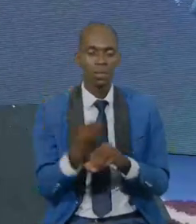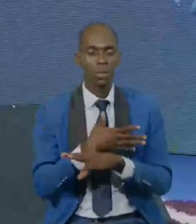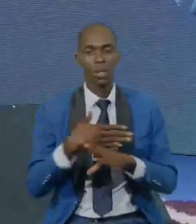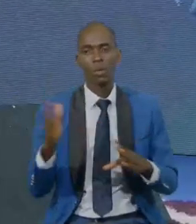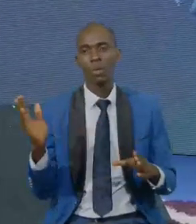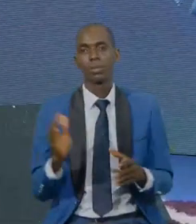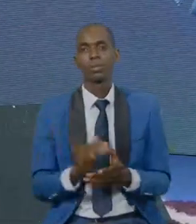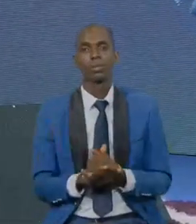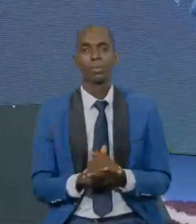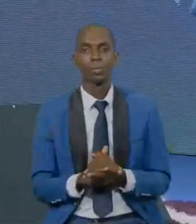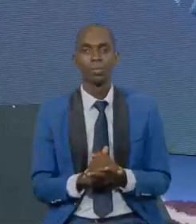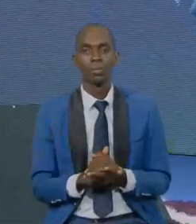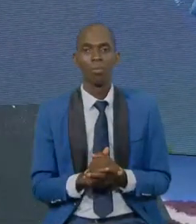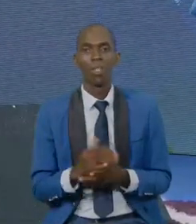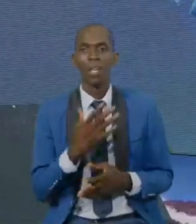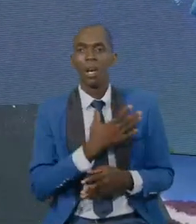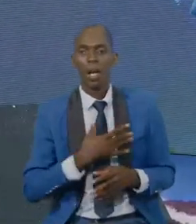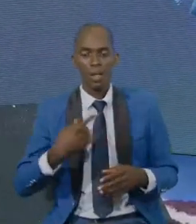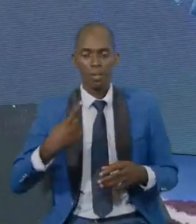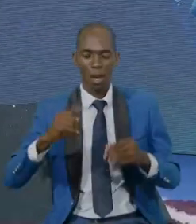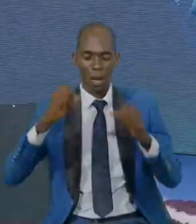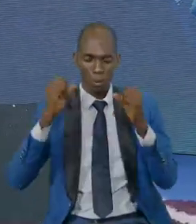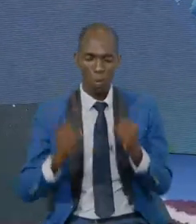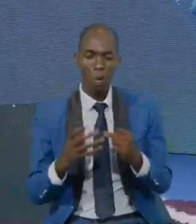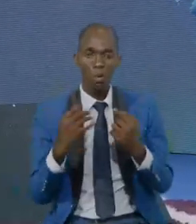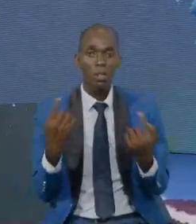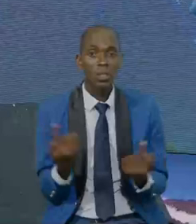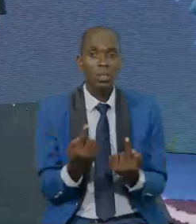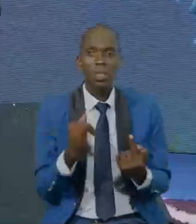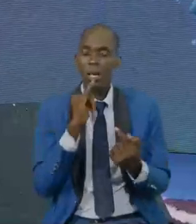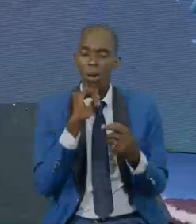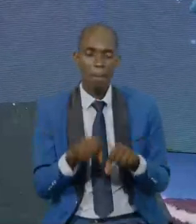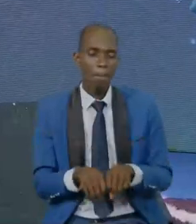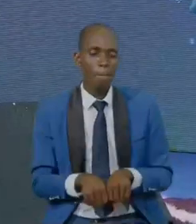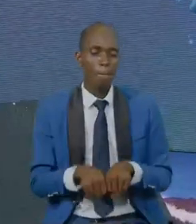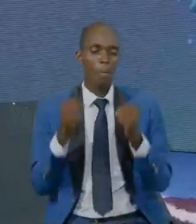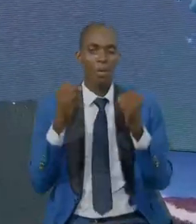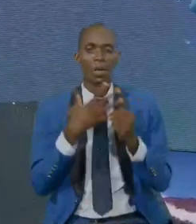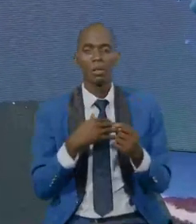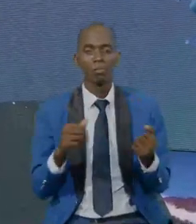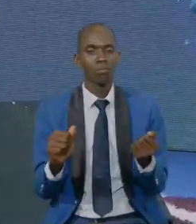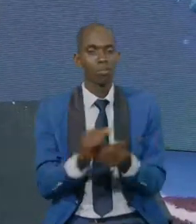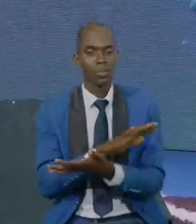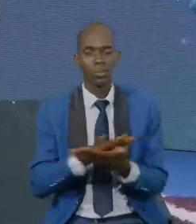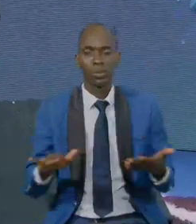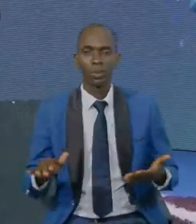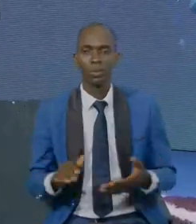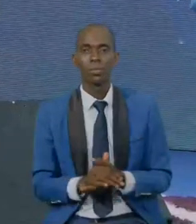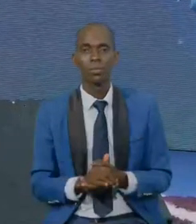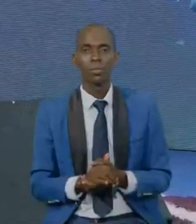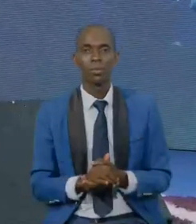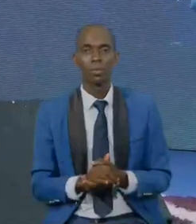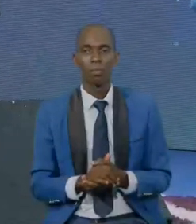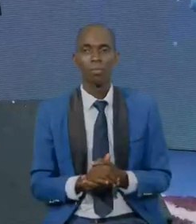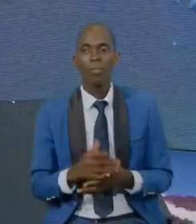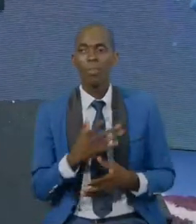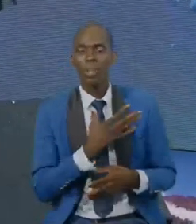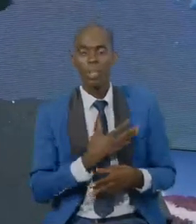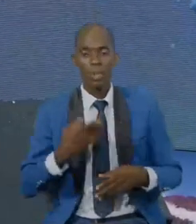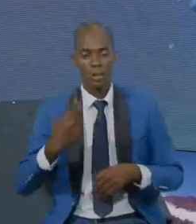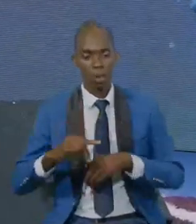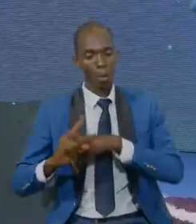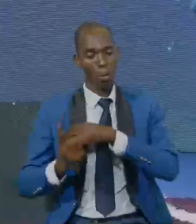péché est effacée. And the power of sin is broken and destroyed. Le pouvoir du péché est brisé et détruit. And the